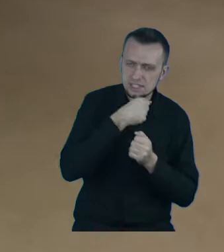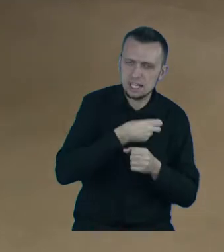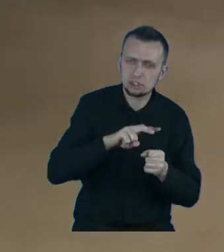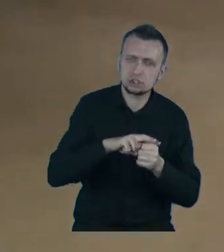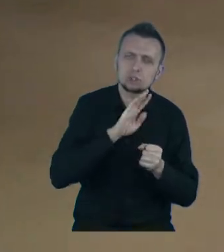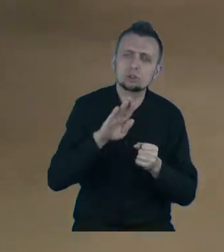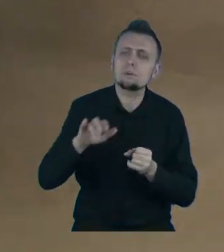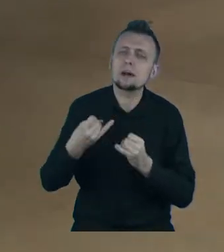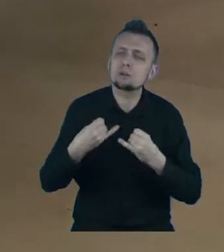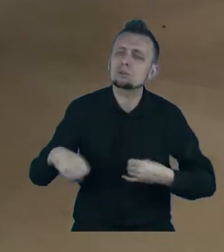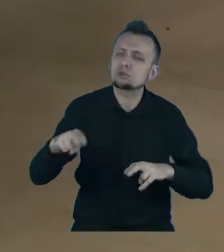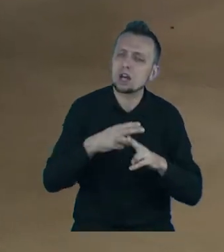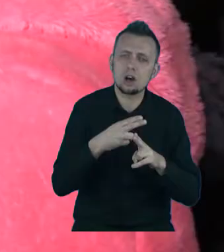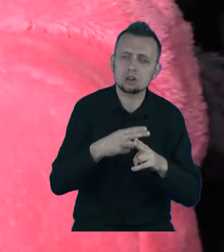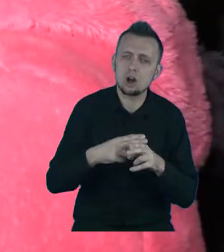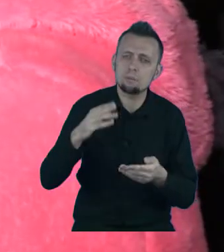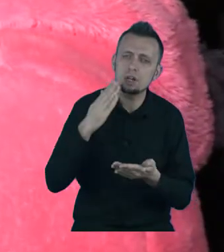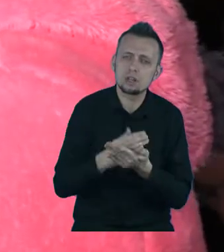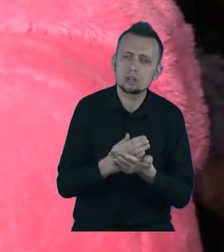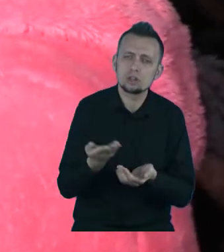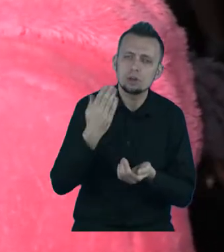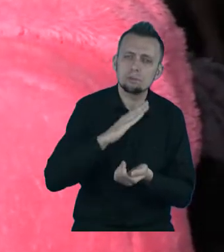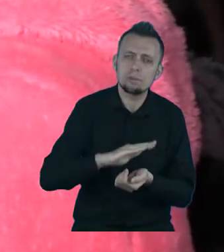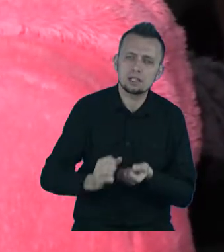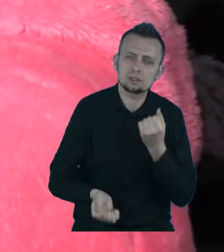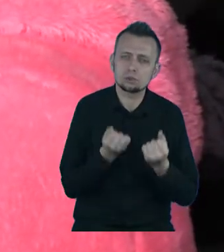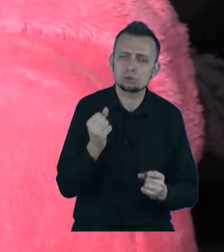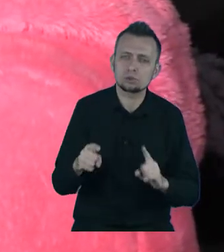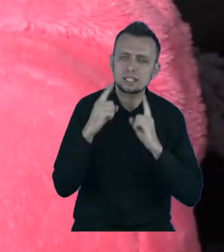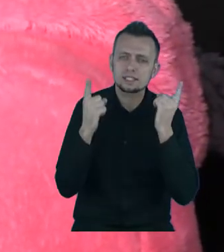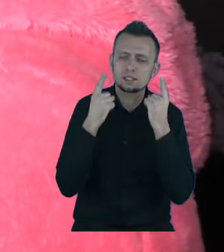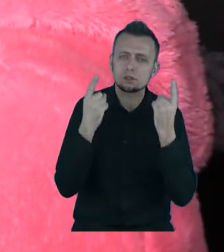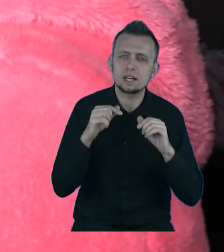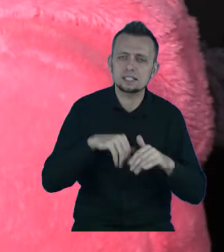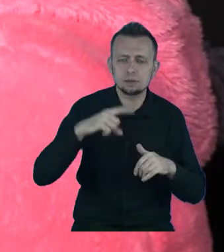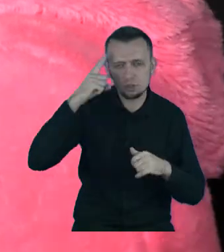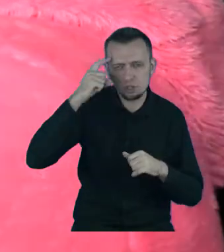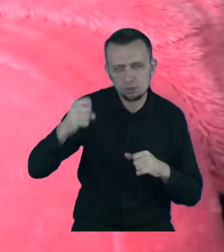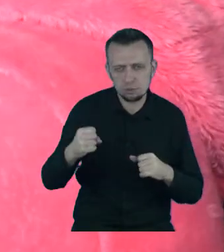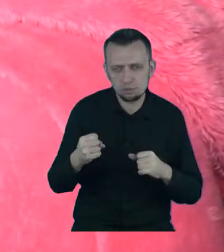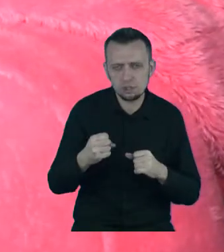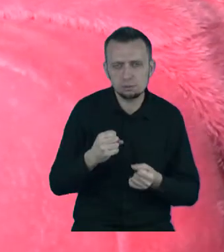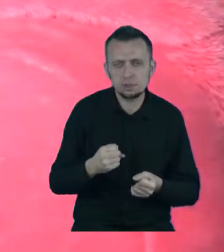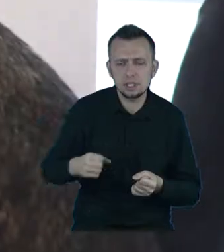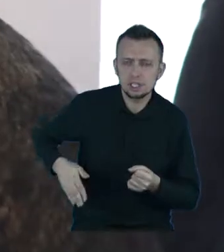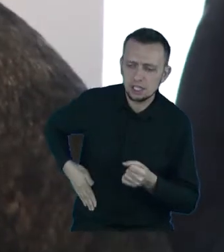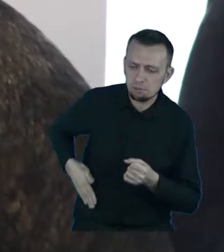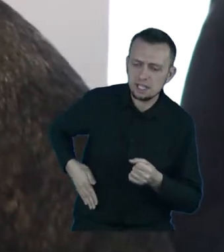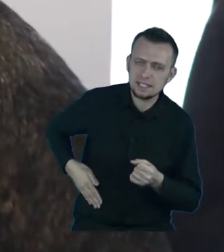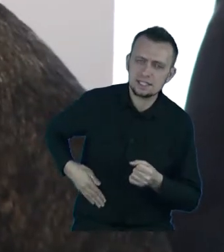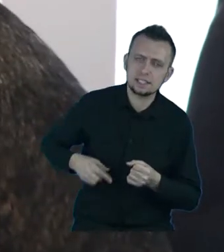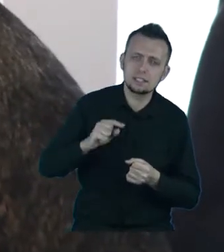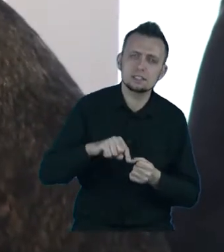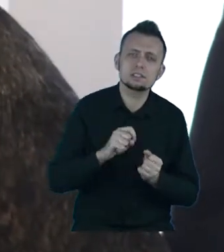schorzeniami i w kiepskim niejednokrotnie stanie. Może przypomnijmy o tym, że pieski w tych fundacjach czekają na